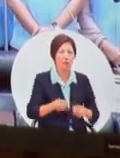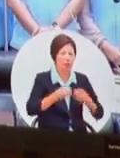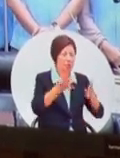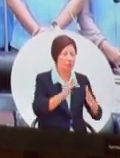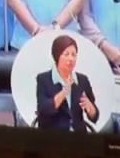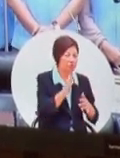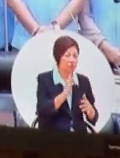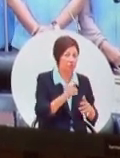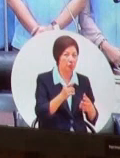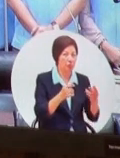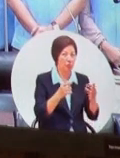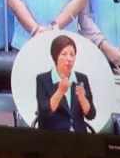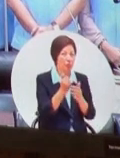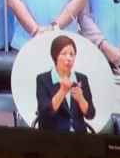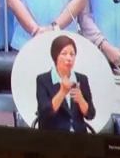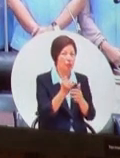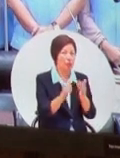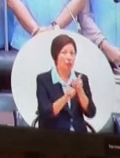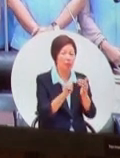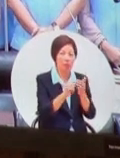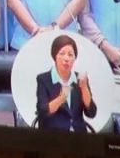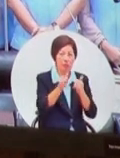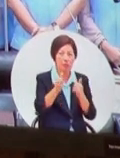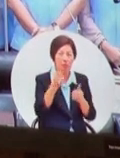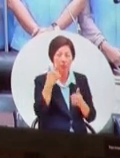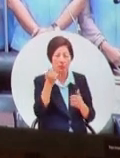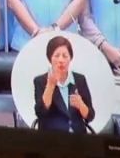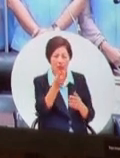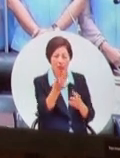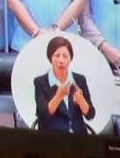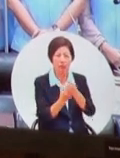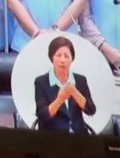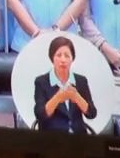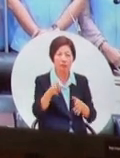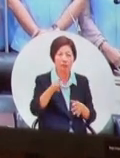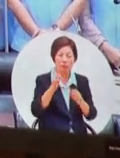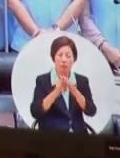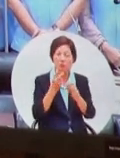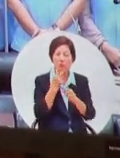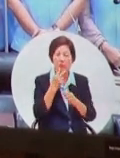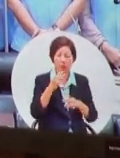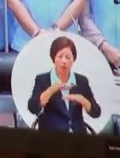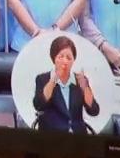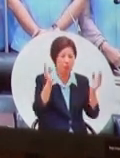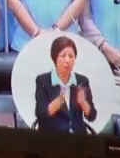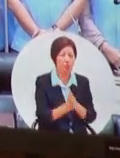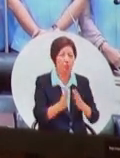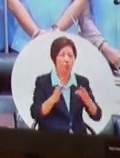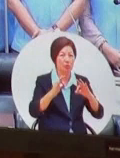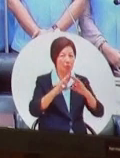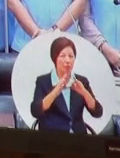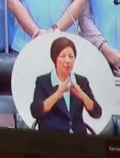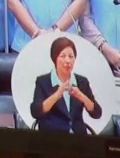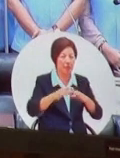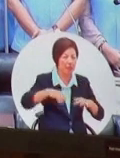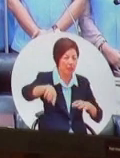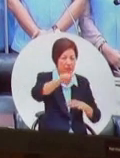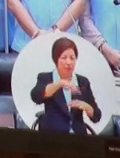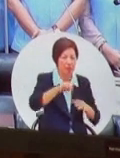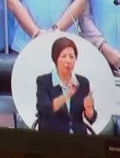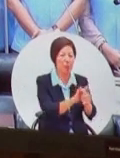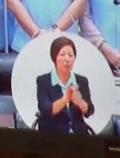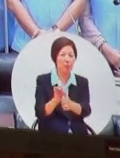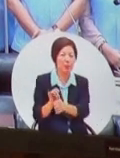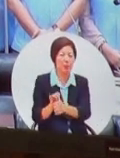办法把整个从地方高雄市到中央以及所有的银行团骗的团团转？这是台湾